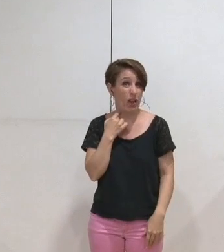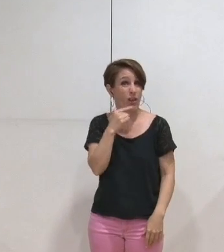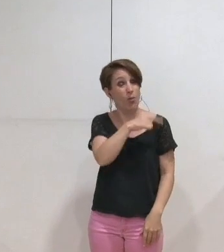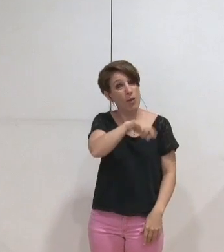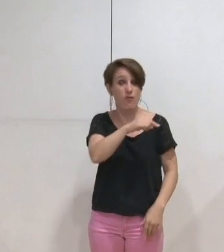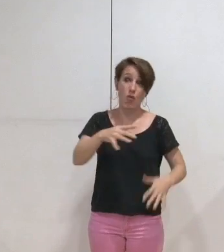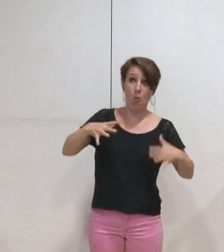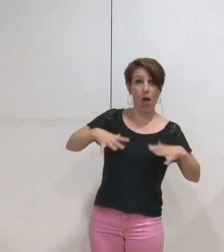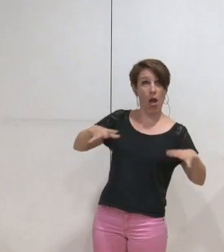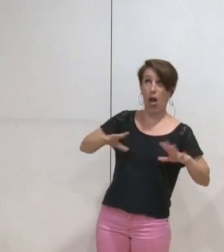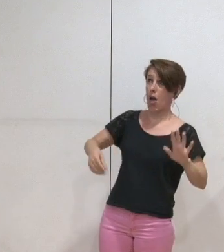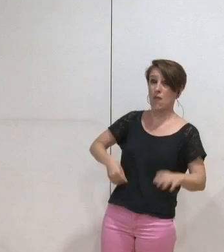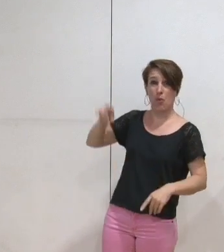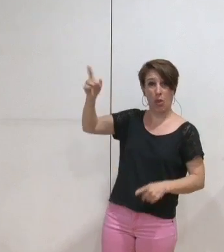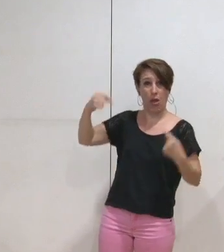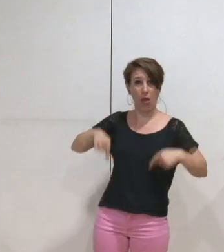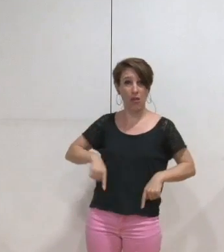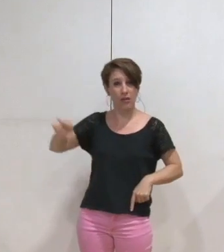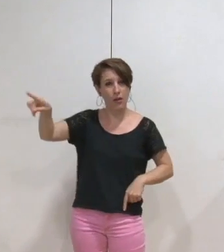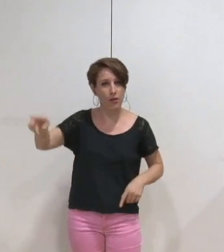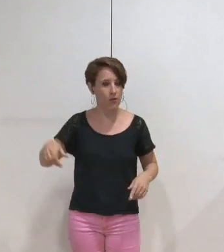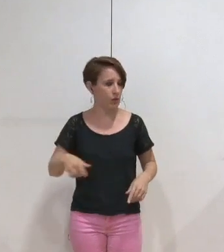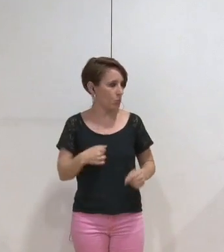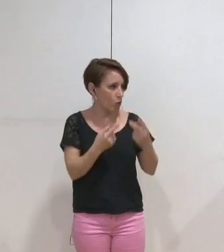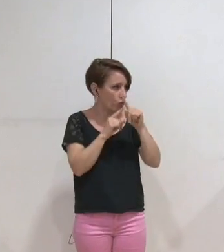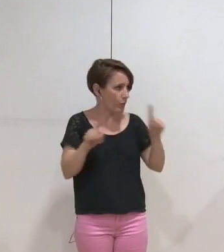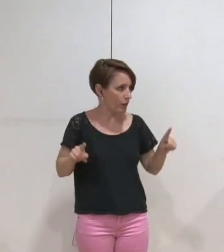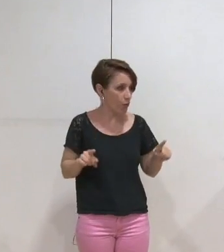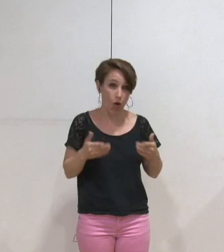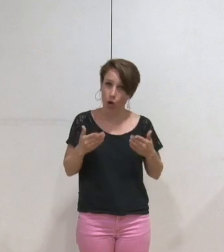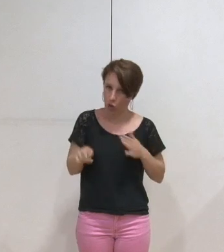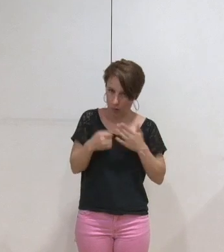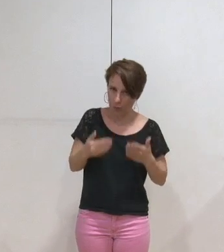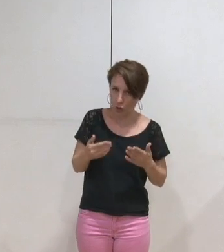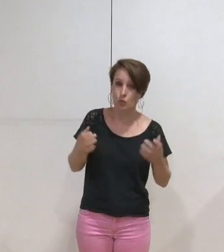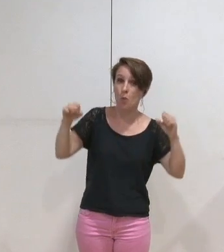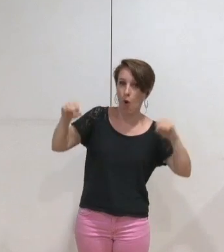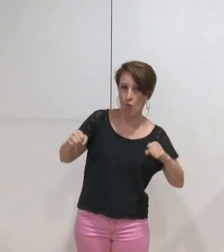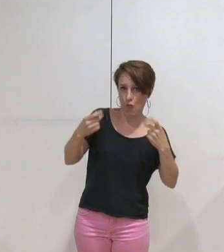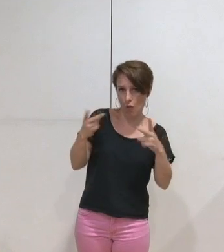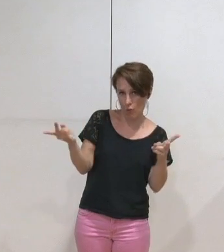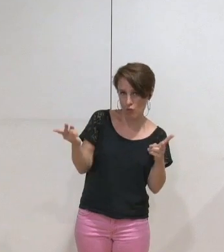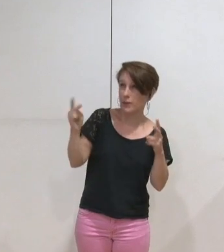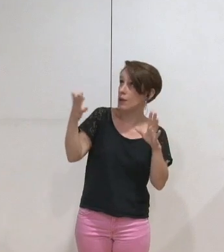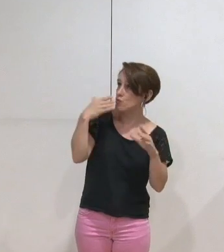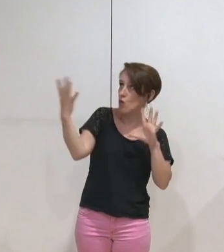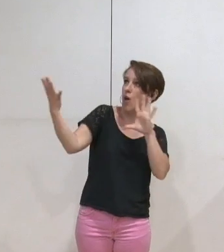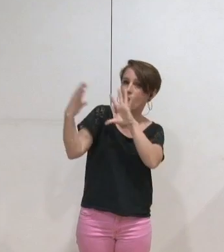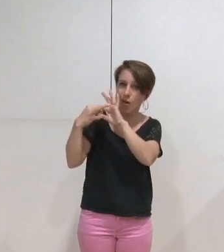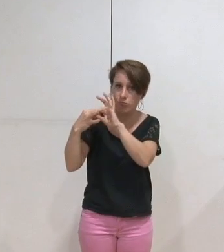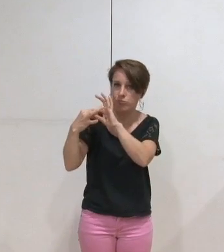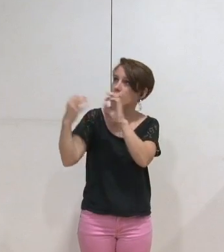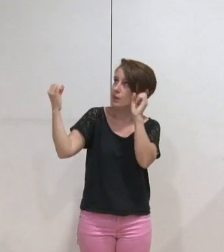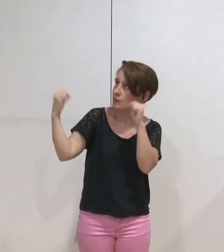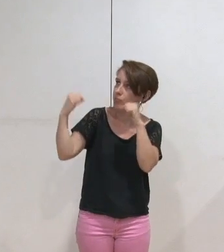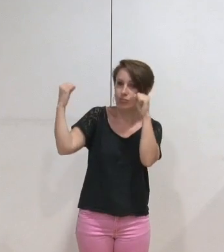pouvoirs publics quel qu'ils soi devrai se comprendre se respecter et s'entendre pour des décisions conformes au